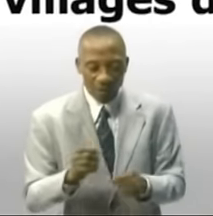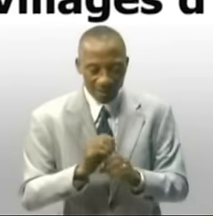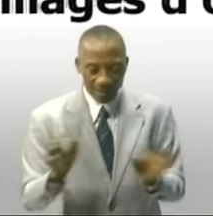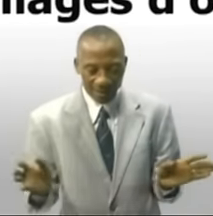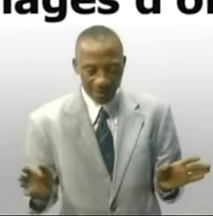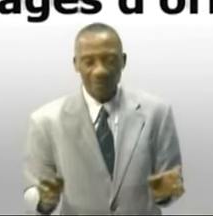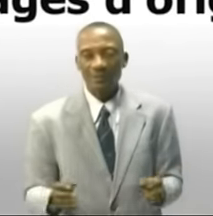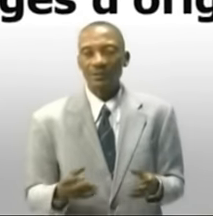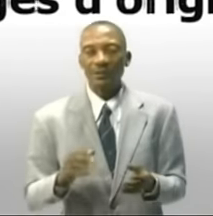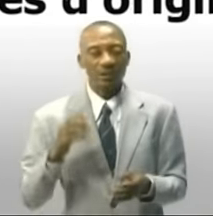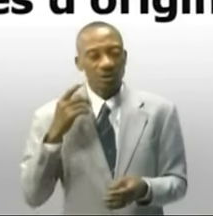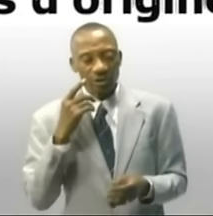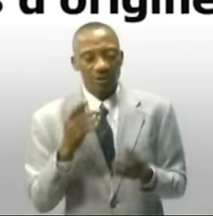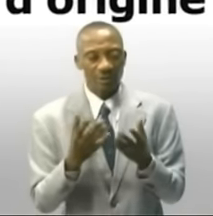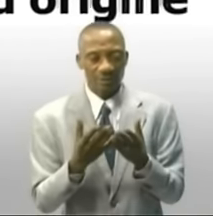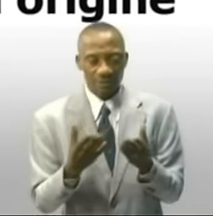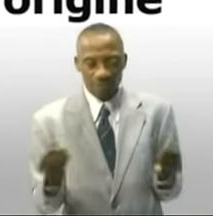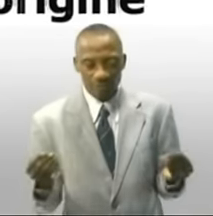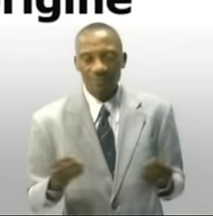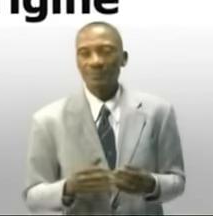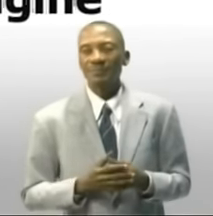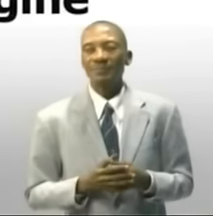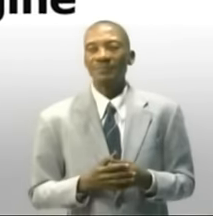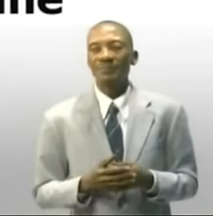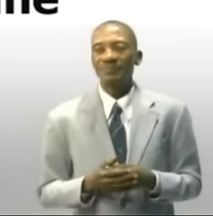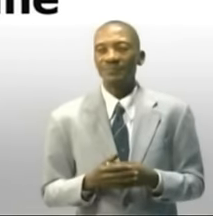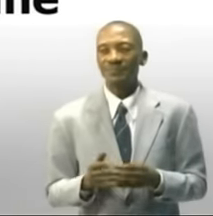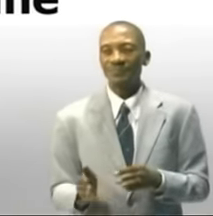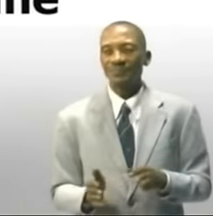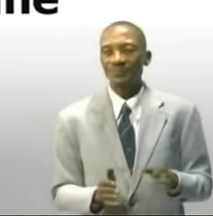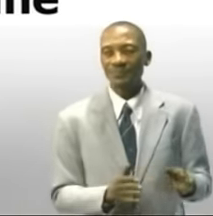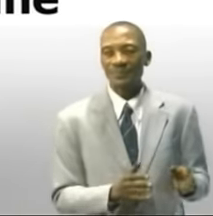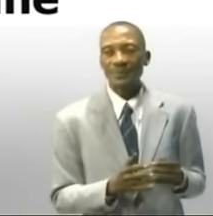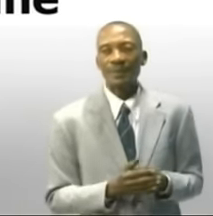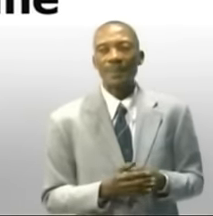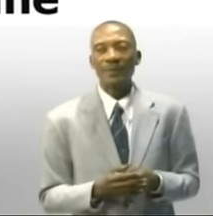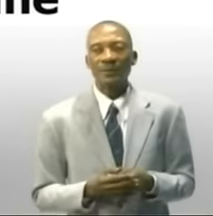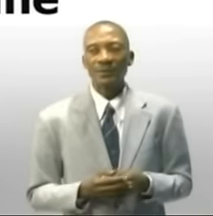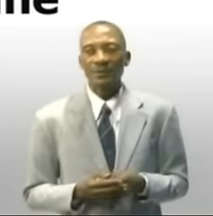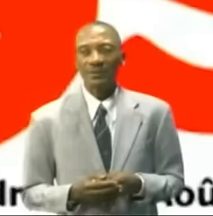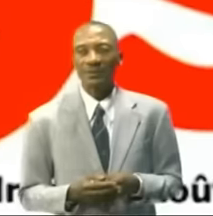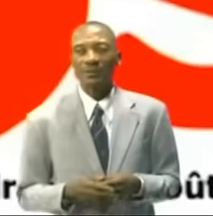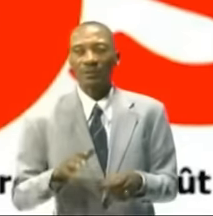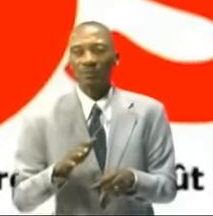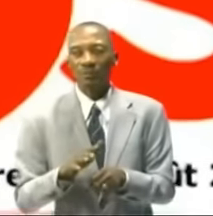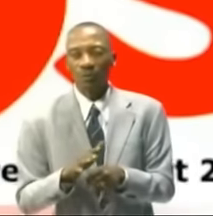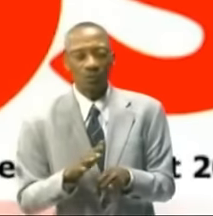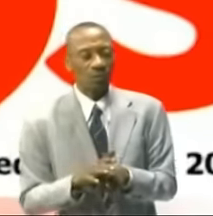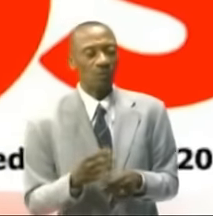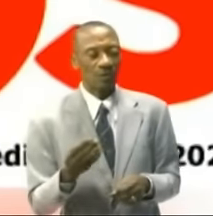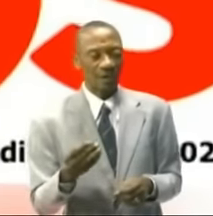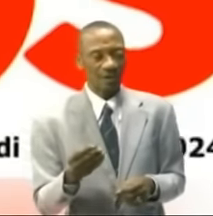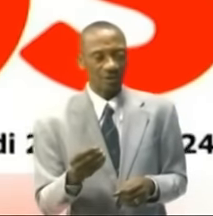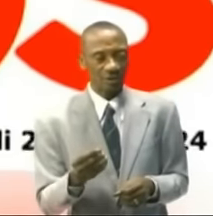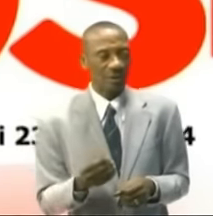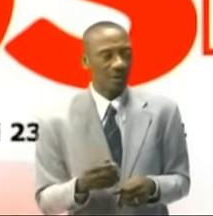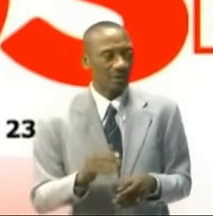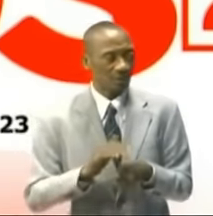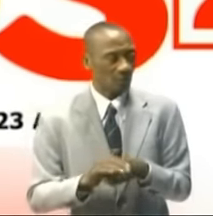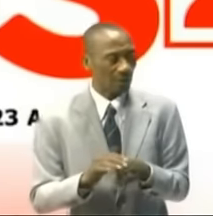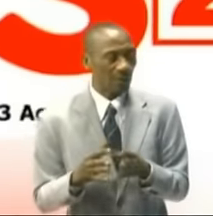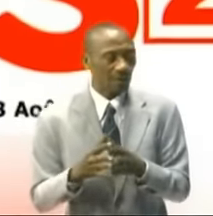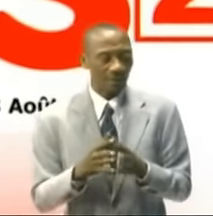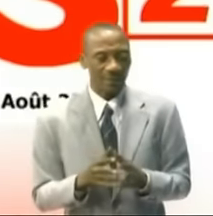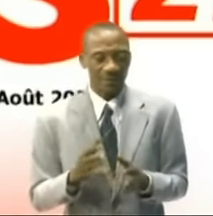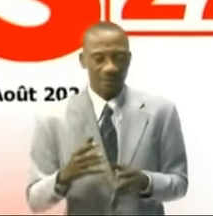Ituri, 755 508 personnes regagnent leur village d'origine, note info27.cd.